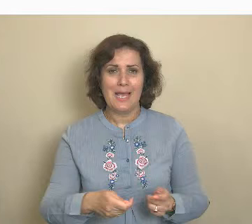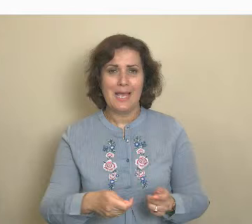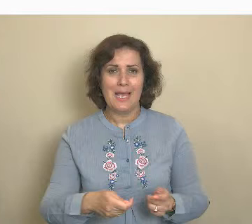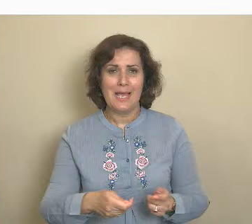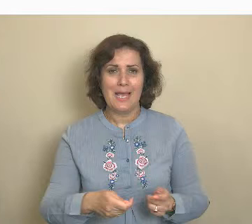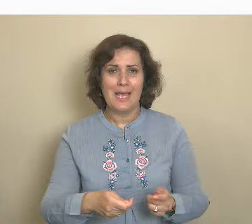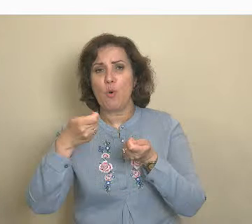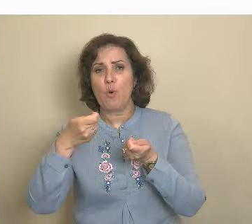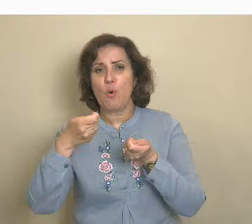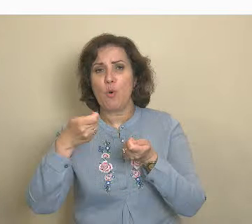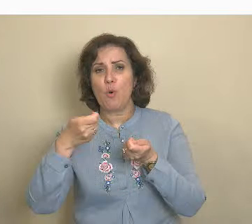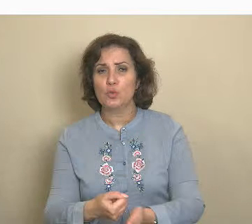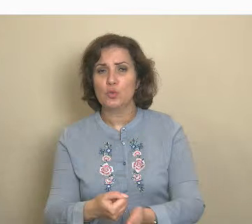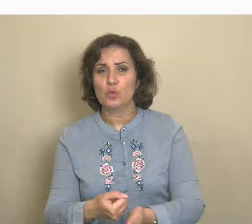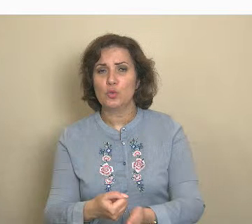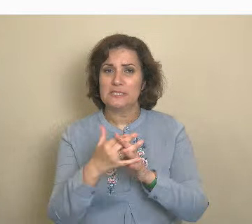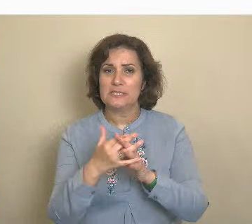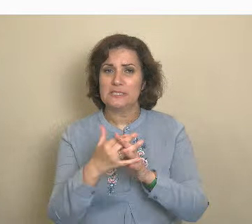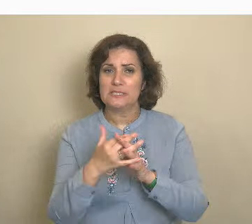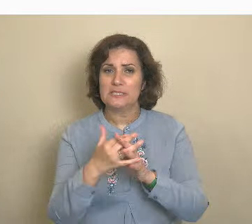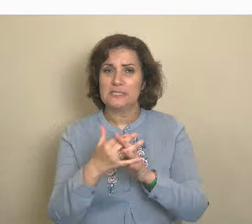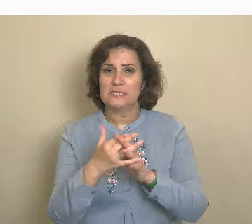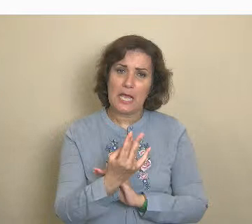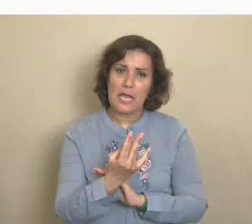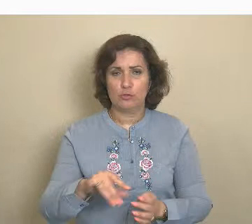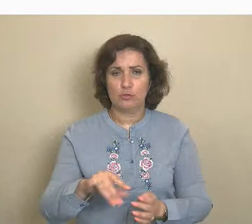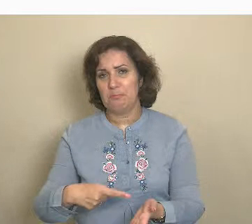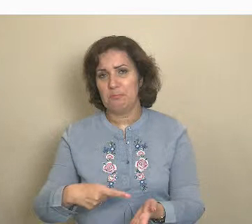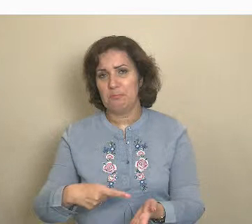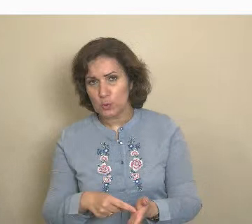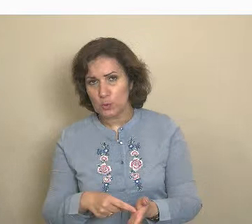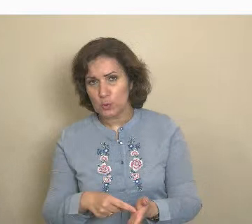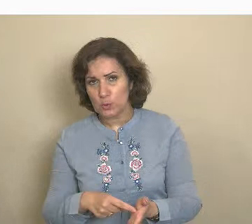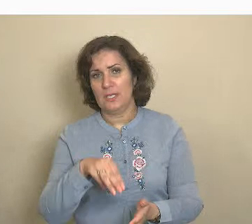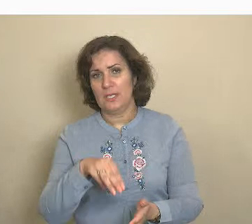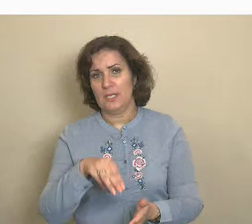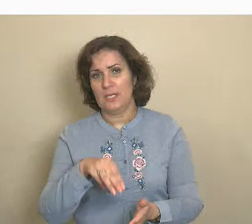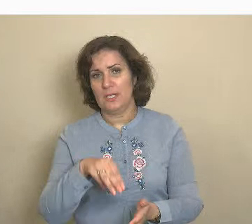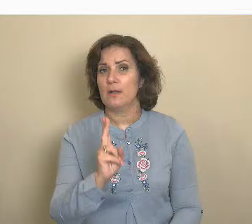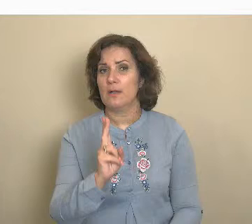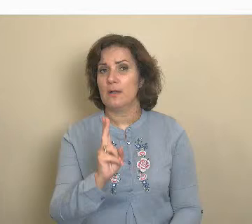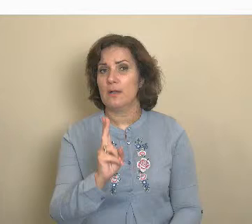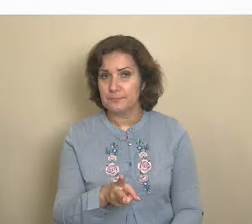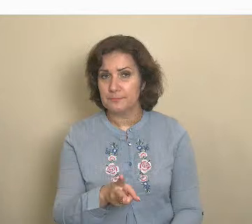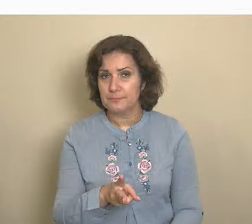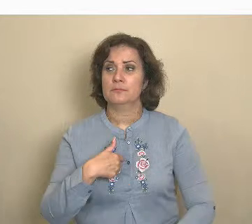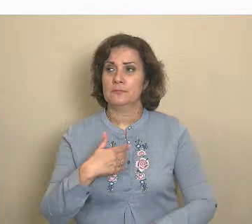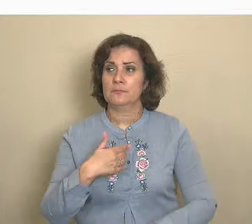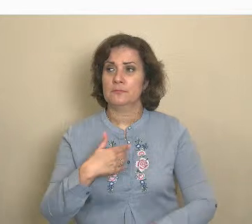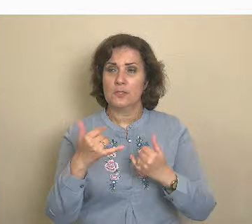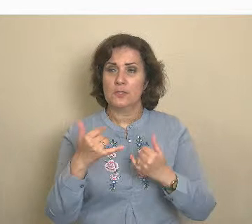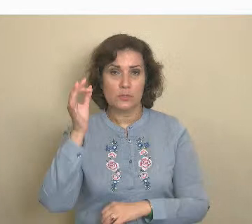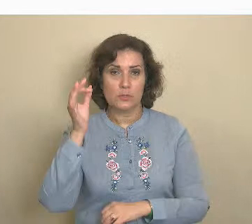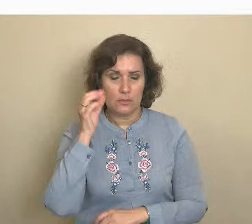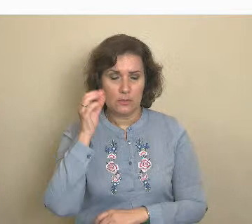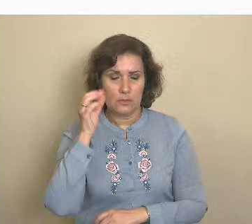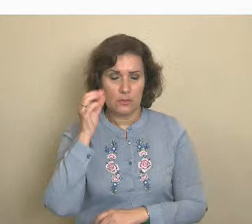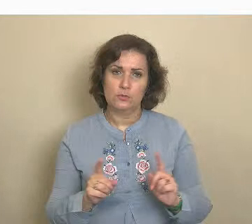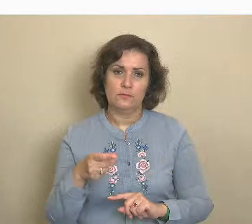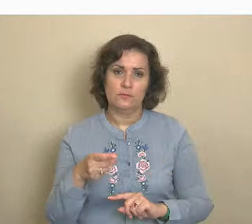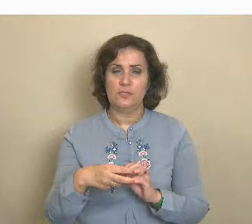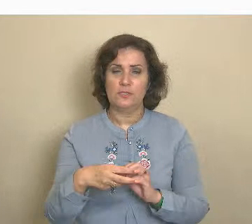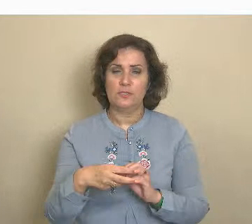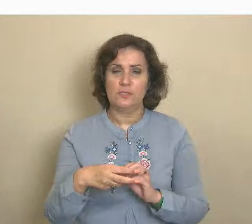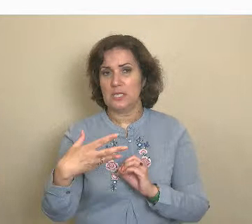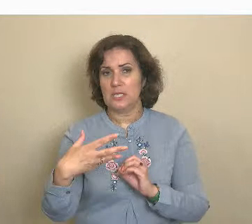транспортуються до сільської, селищної, міської ТВК. and Я вже сьогодні city згадував, що в TEC.